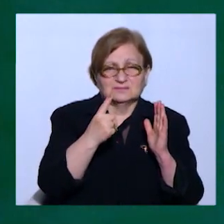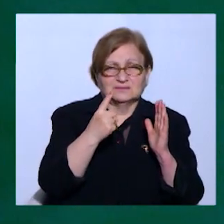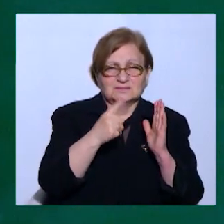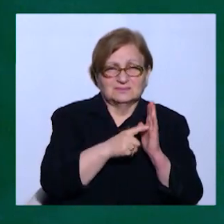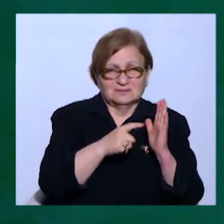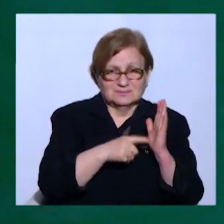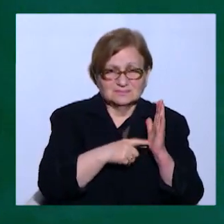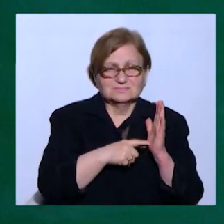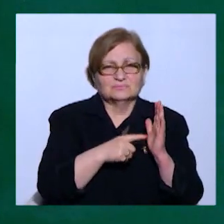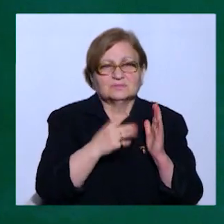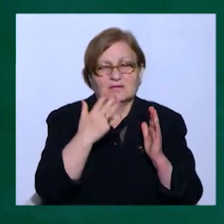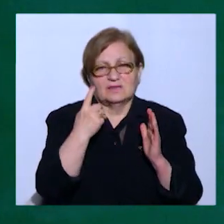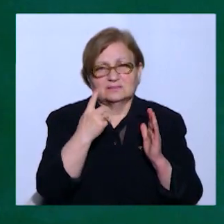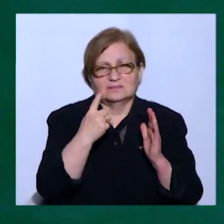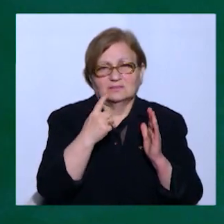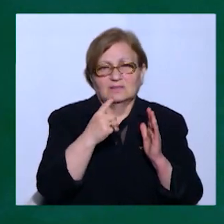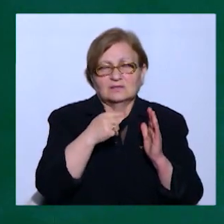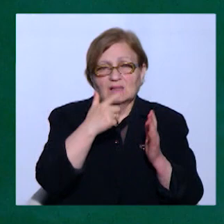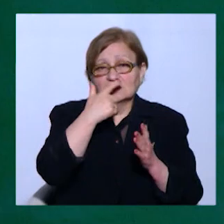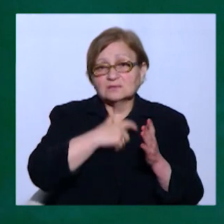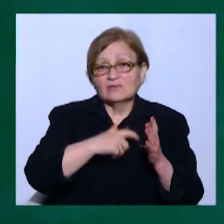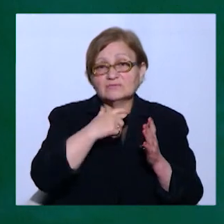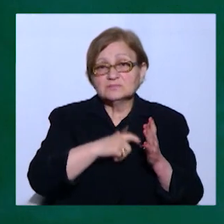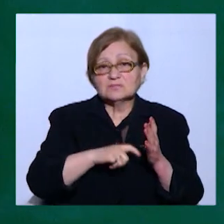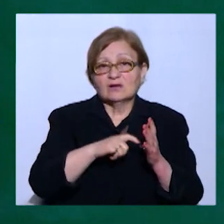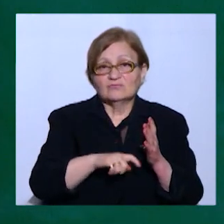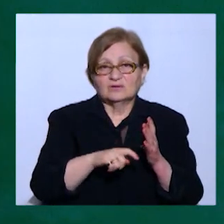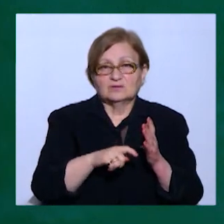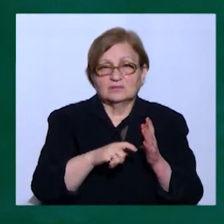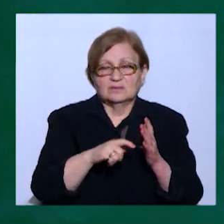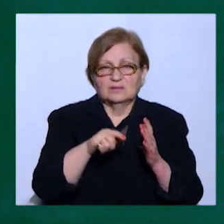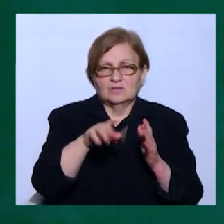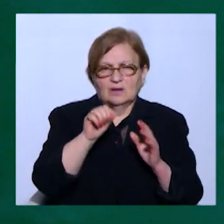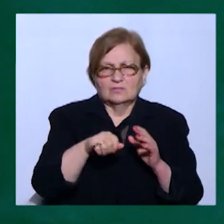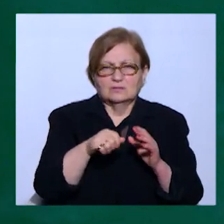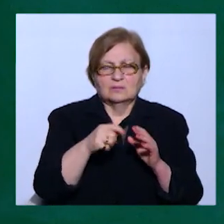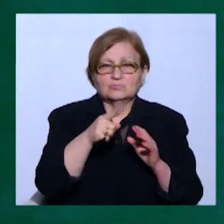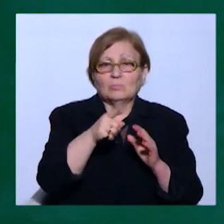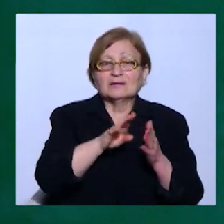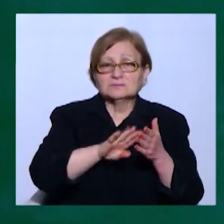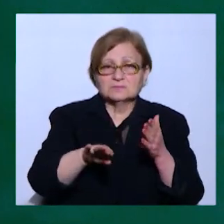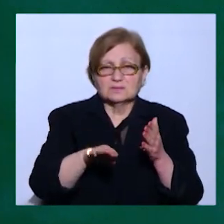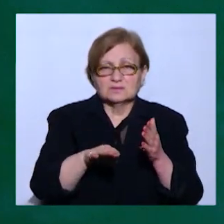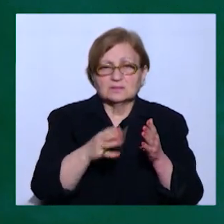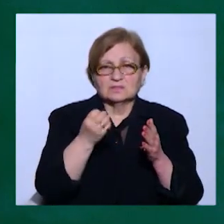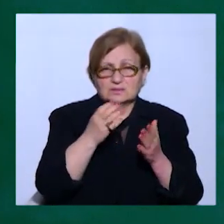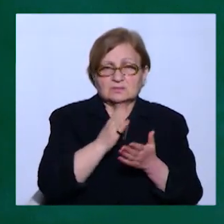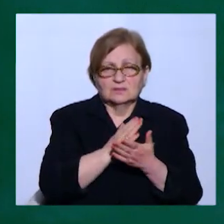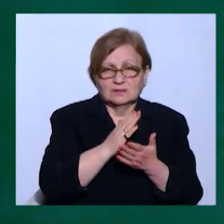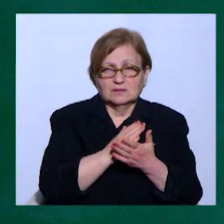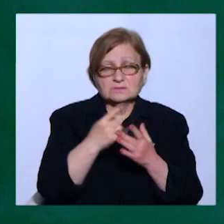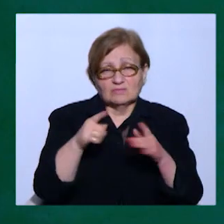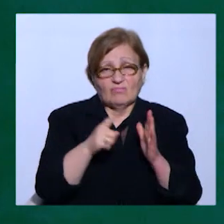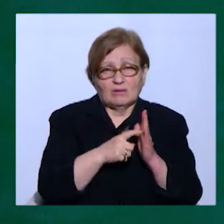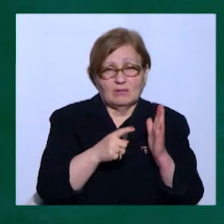1 და თავისთავად მინიმუმ 2. თუ მაგის გარდა მას კიდევ აქვს სხვა